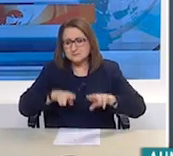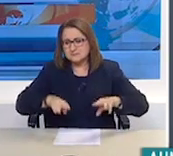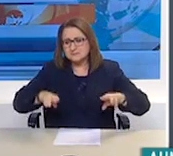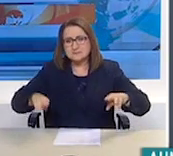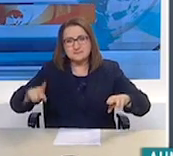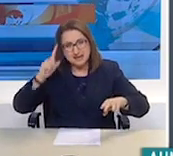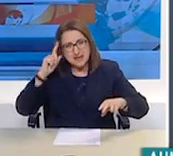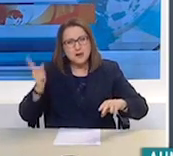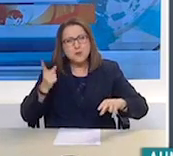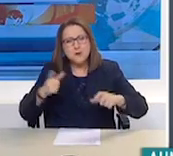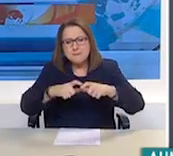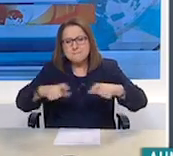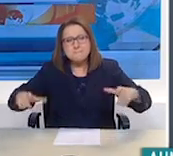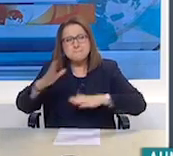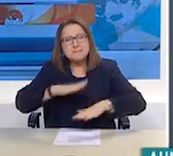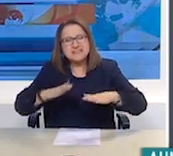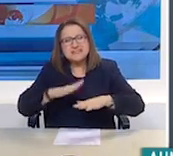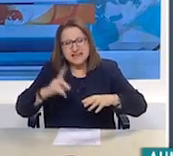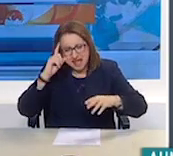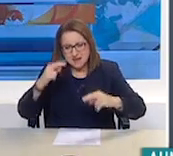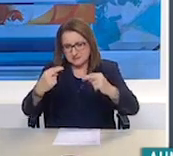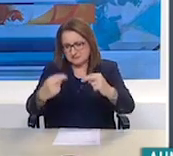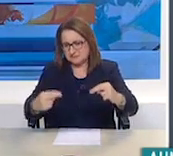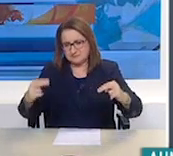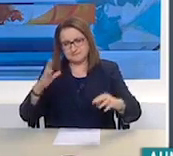υπάρχουν ξαπλώστρες γύρω από την πισίνα,